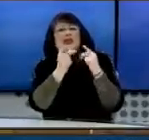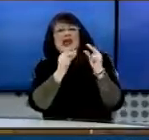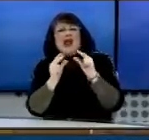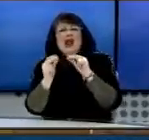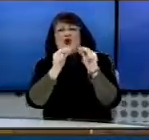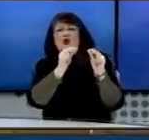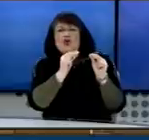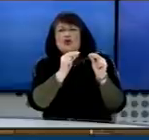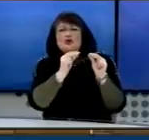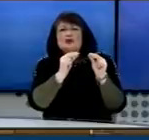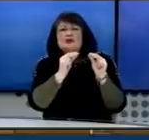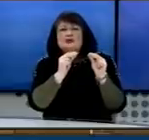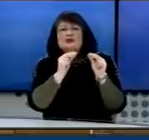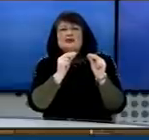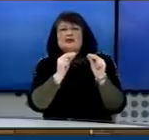που